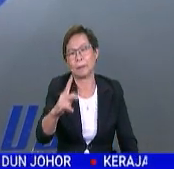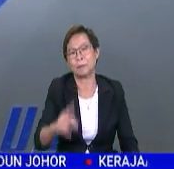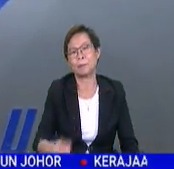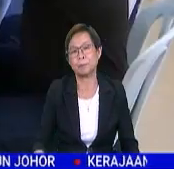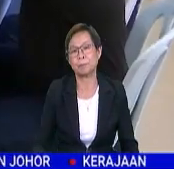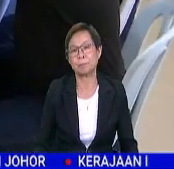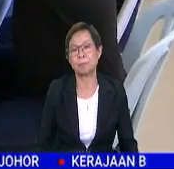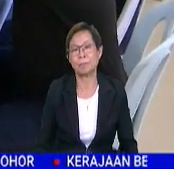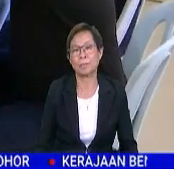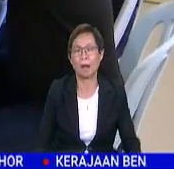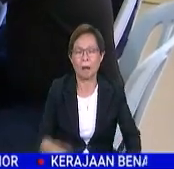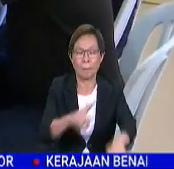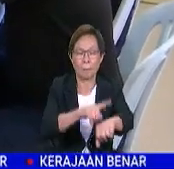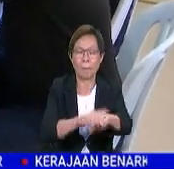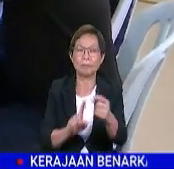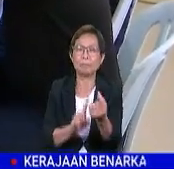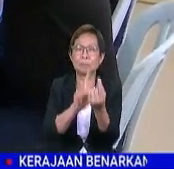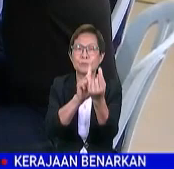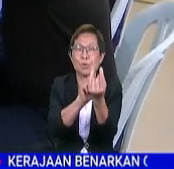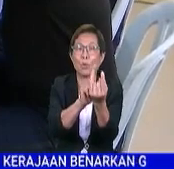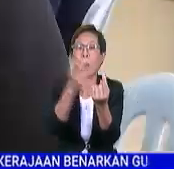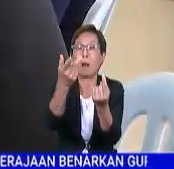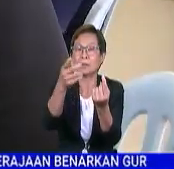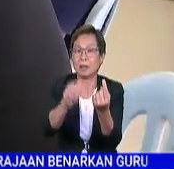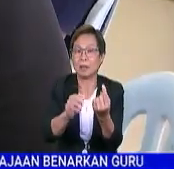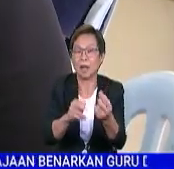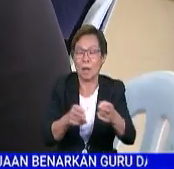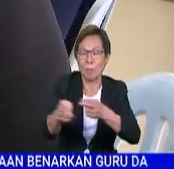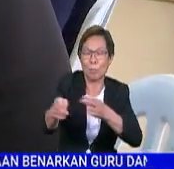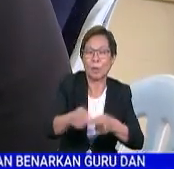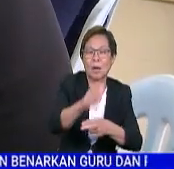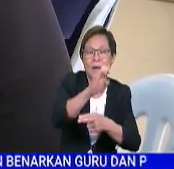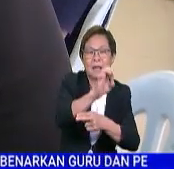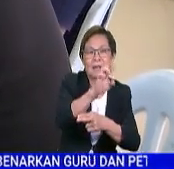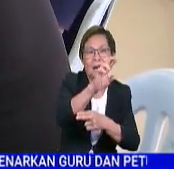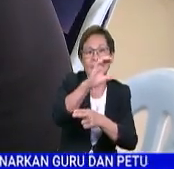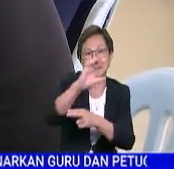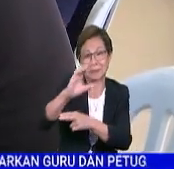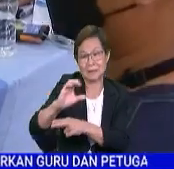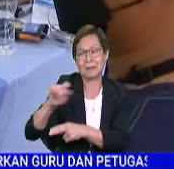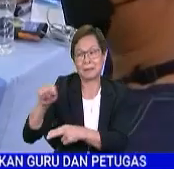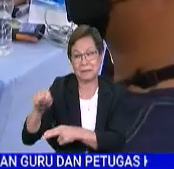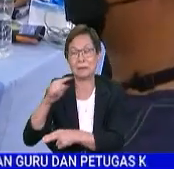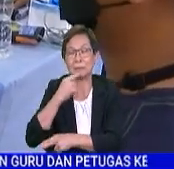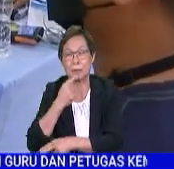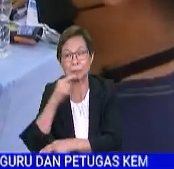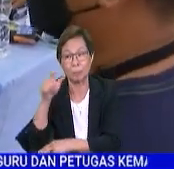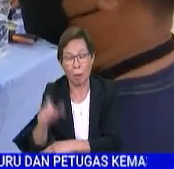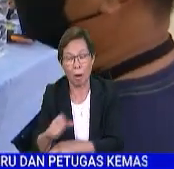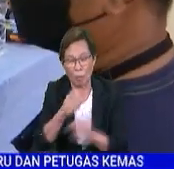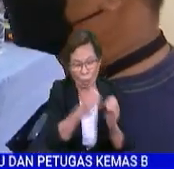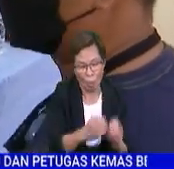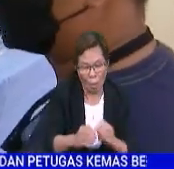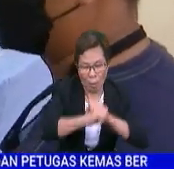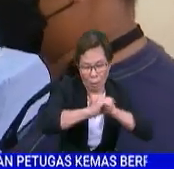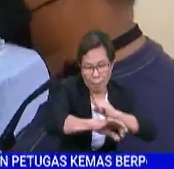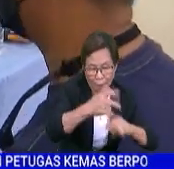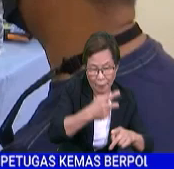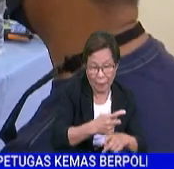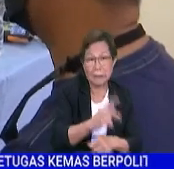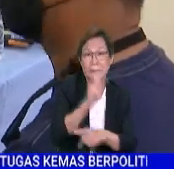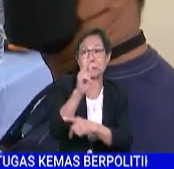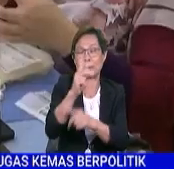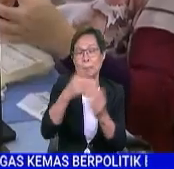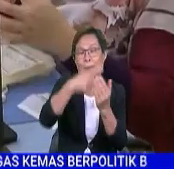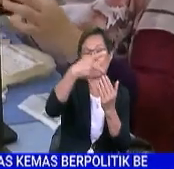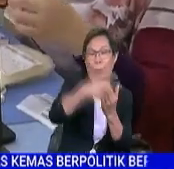hdok ketika ditemui RTM pengurus besar erc raimi Mohamad yusof berkata penganjuran kempen kali Ketiga